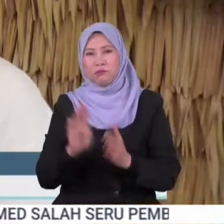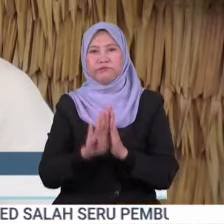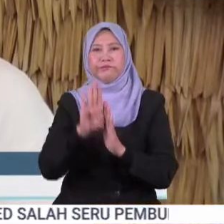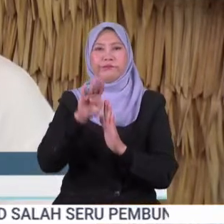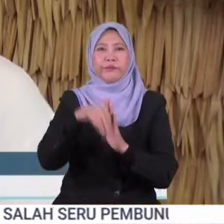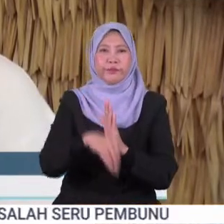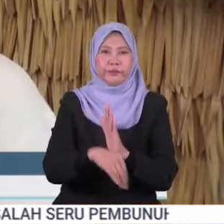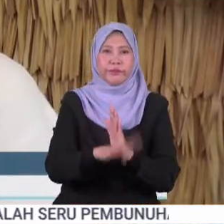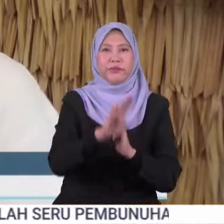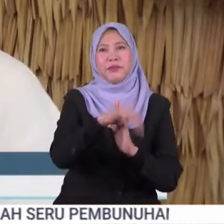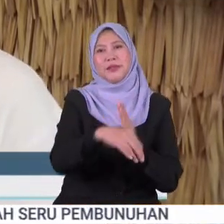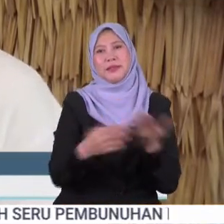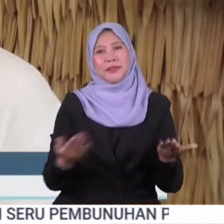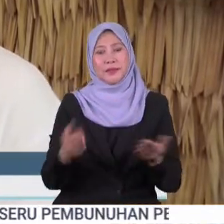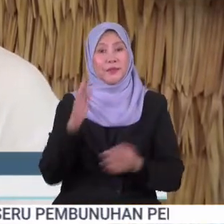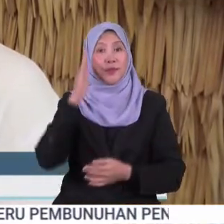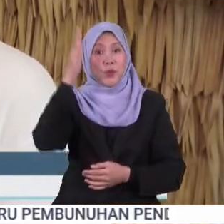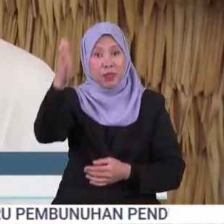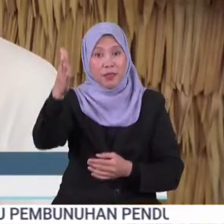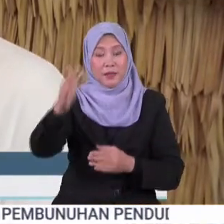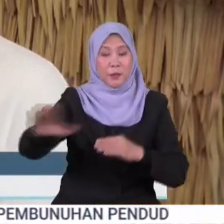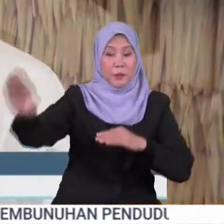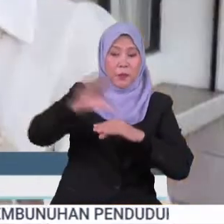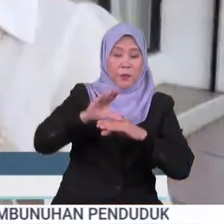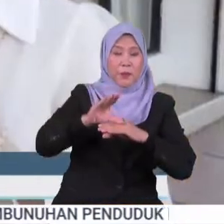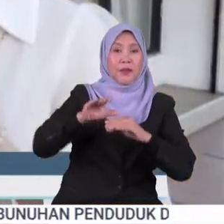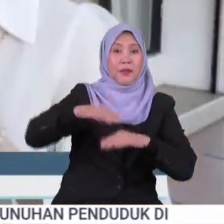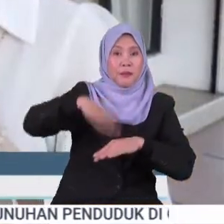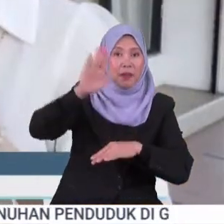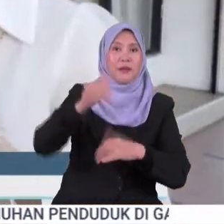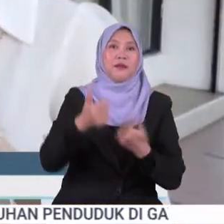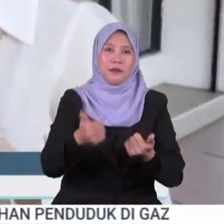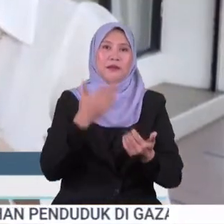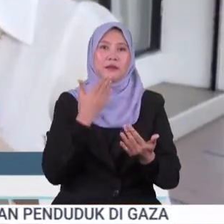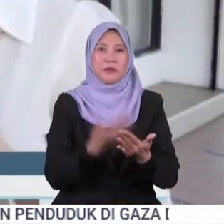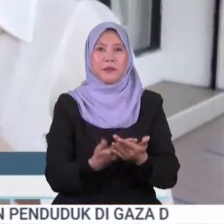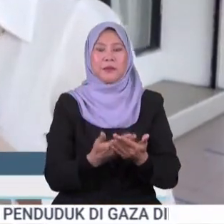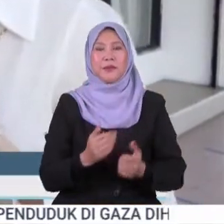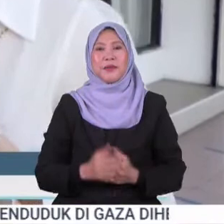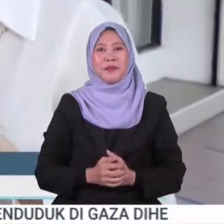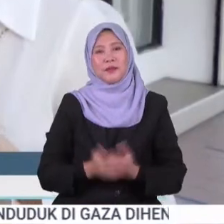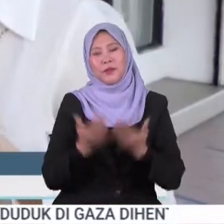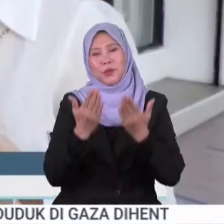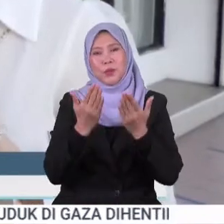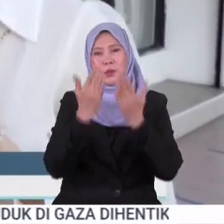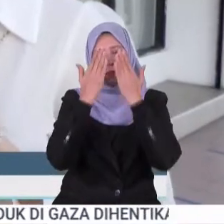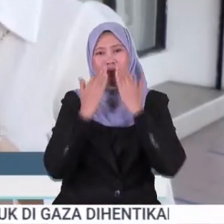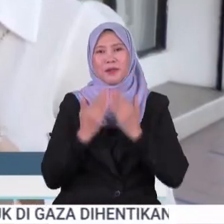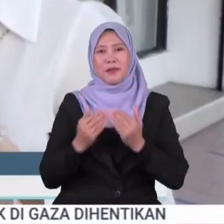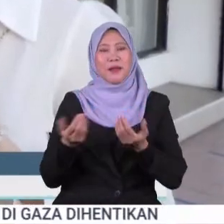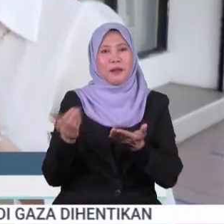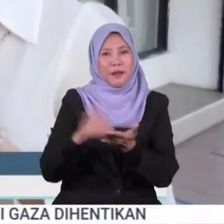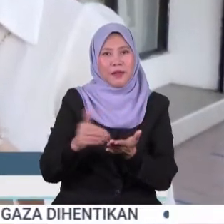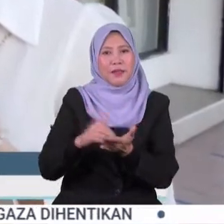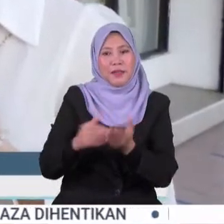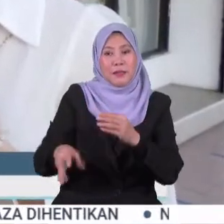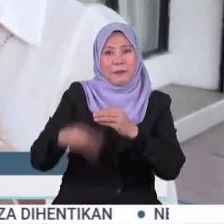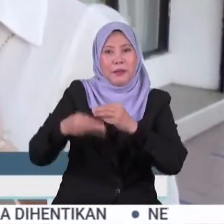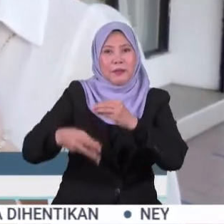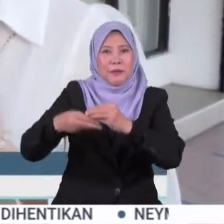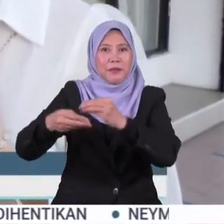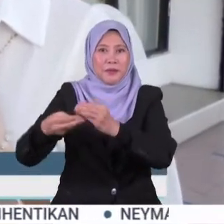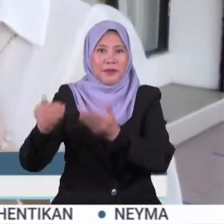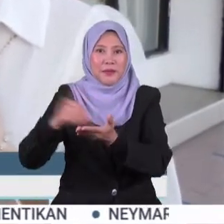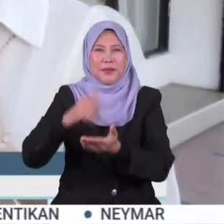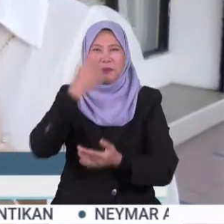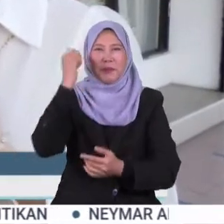Pun kalau in the future boleh bagi lebih lagi, lagi bagus. Syukur juga, cuma kalau boleh kasih lagi lah, kasih tambah lagi. Sebab